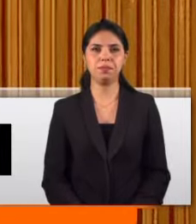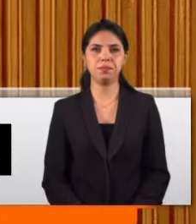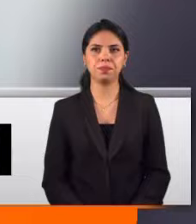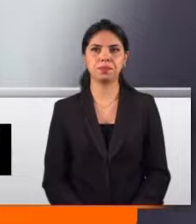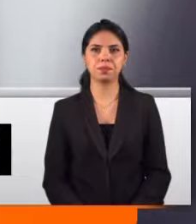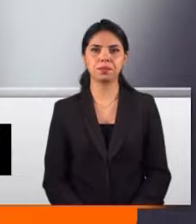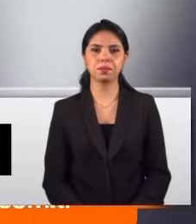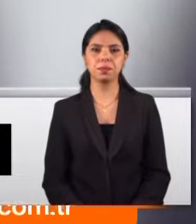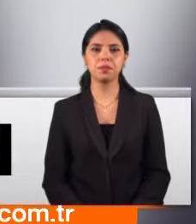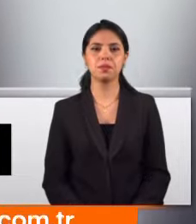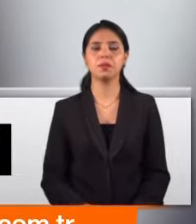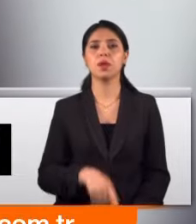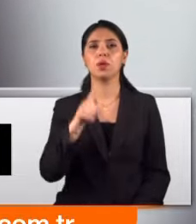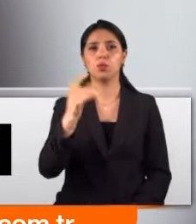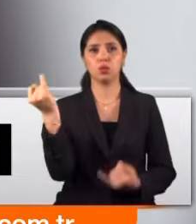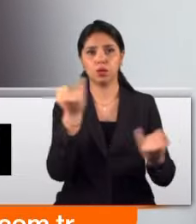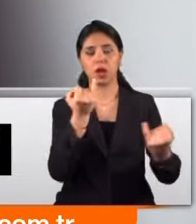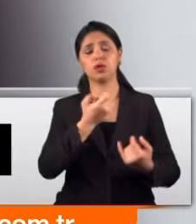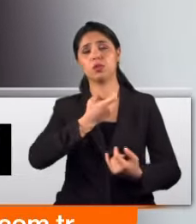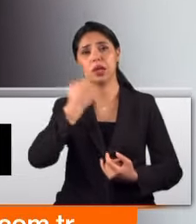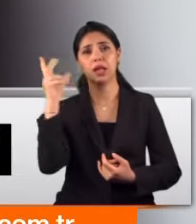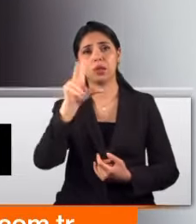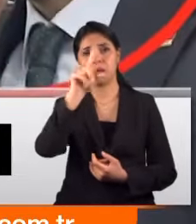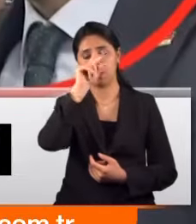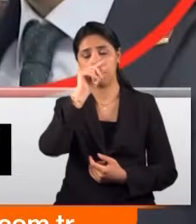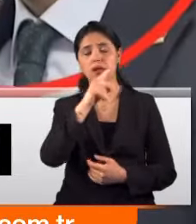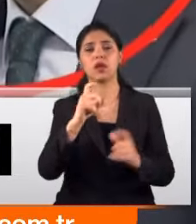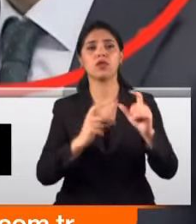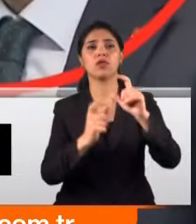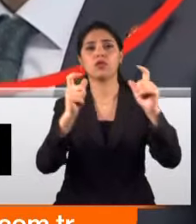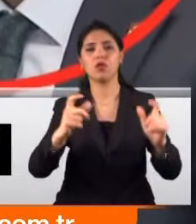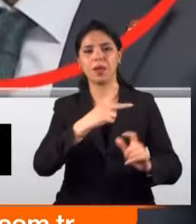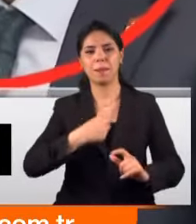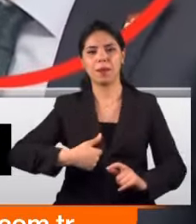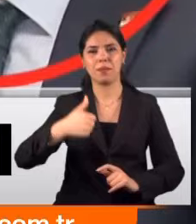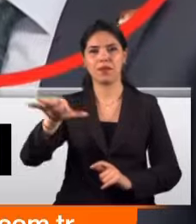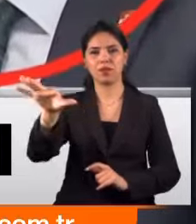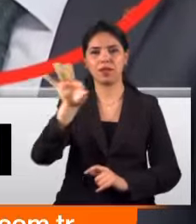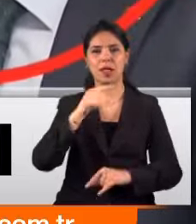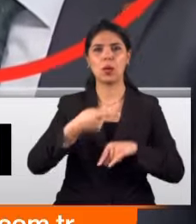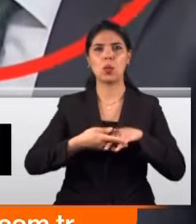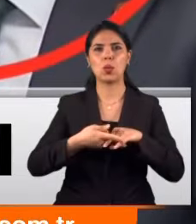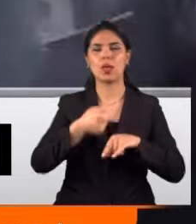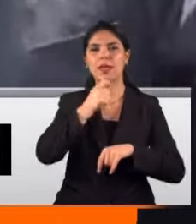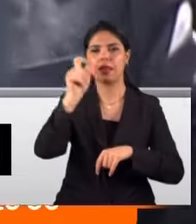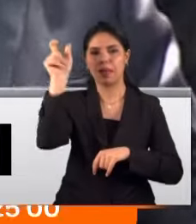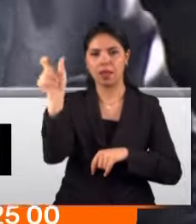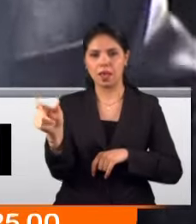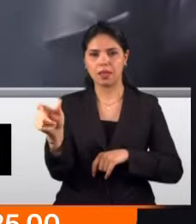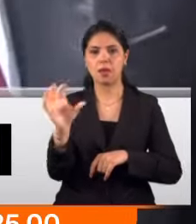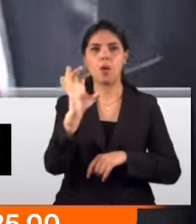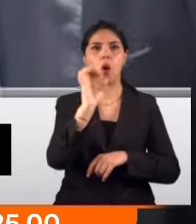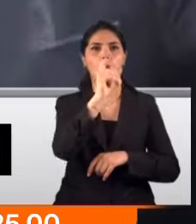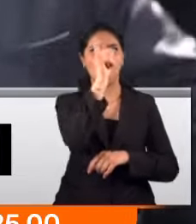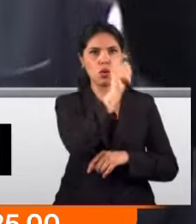göstermeye gidin. Aslında tartışma eski. 31 Mart'ta Çankaya Belediye Başkanı seçilen Hüseyin Can Güner, hem Özgür